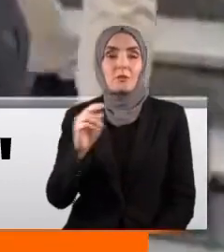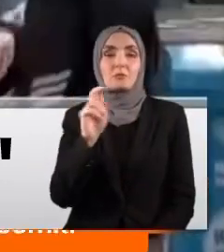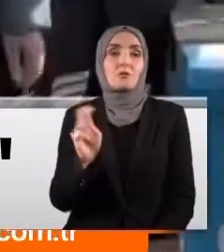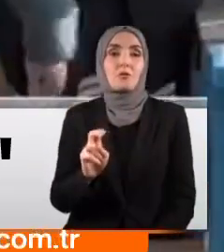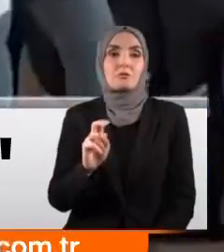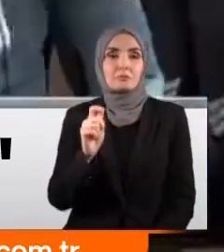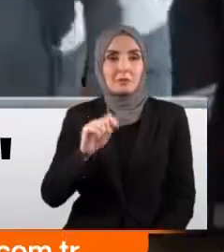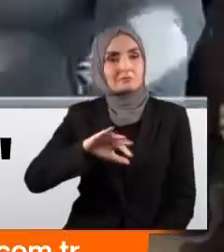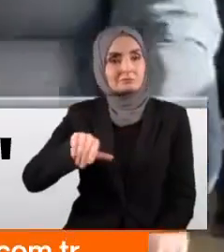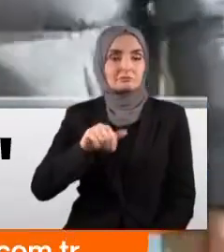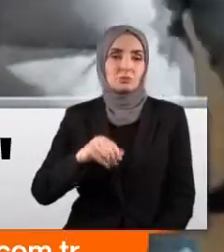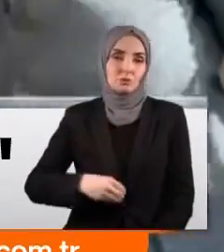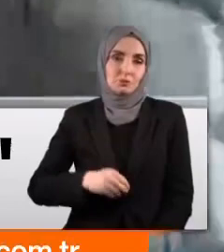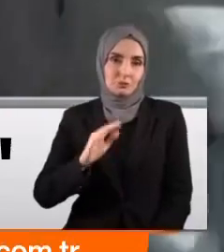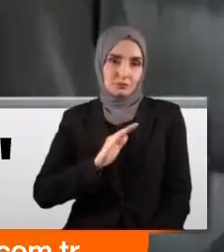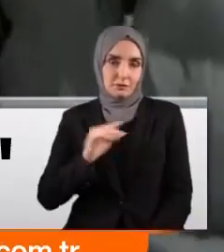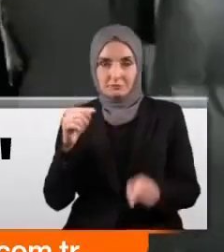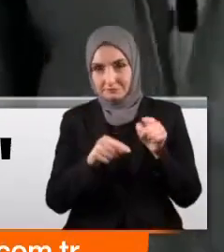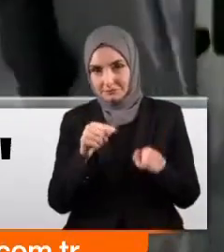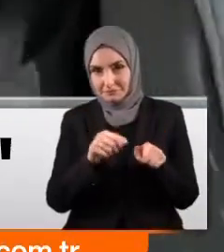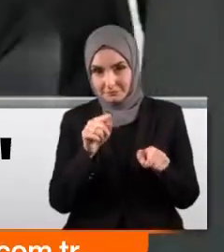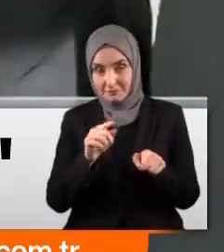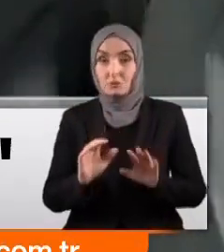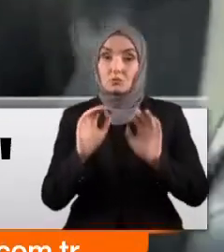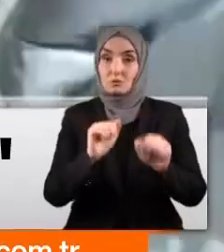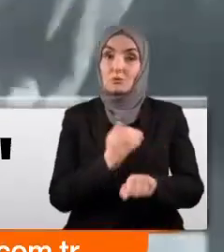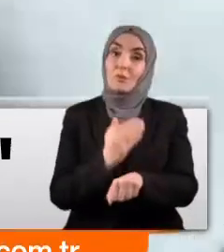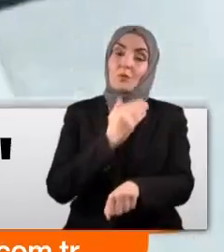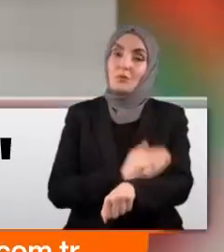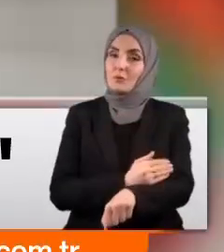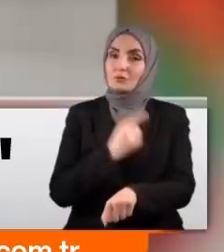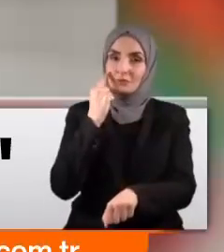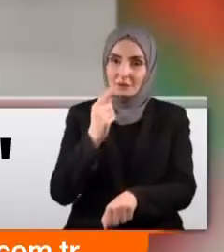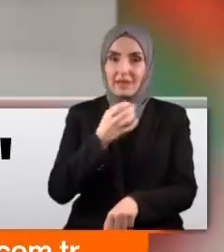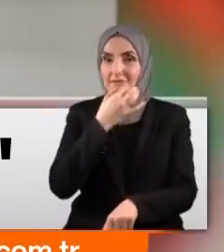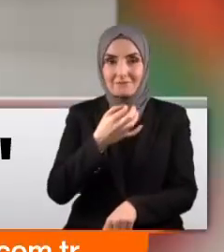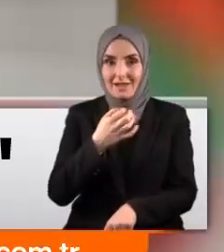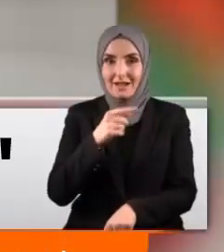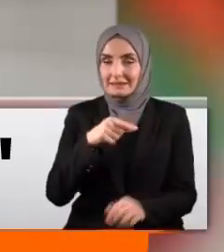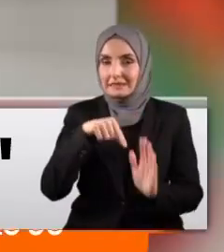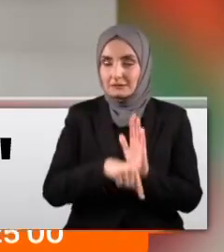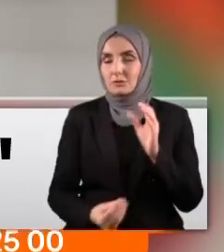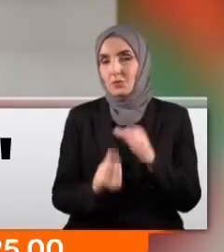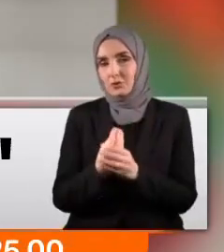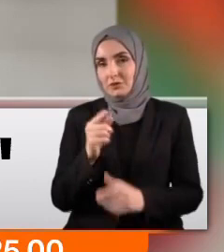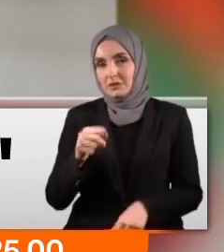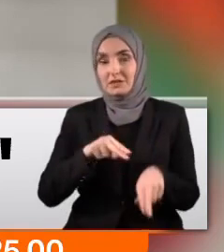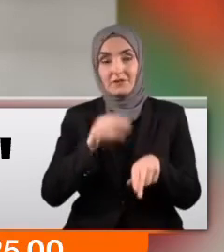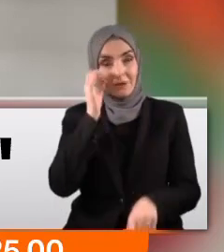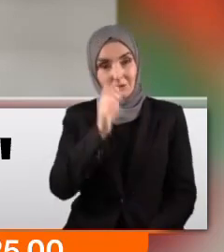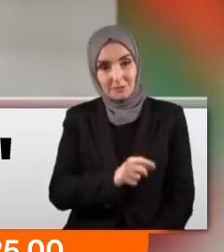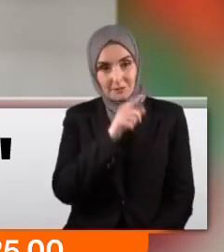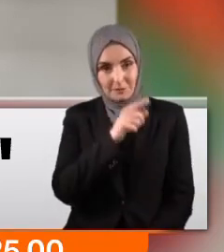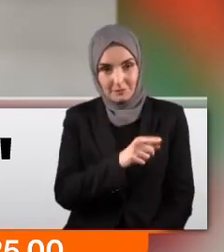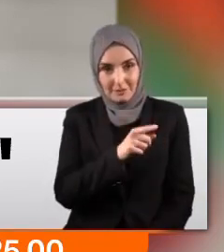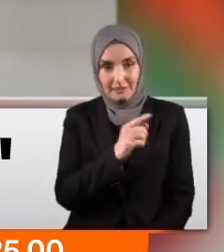suçlanıyor tutuklanmadan önce verdikleri ifadelerin detayları ortaya çıktı Kıvanç Talu gelirini sosyal medya reklamları